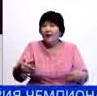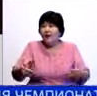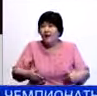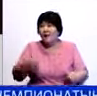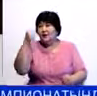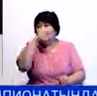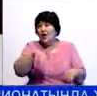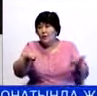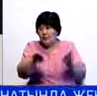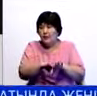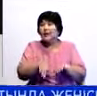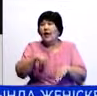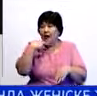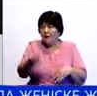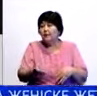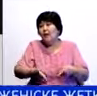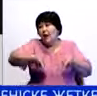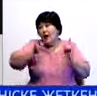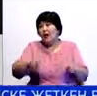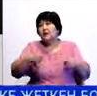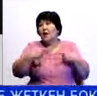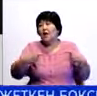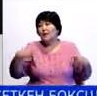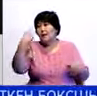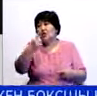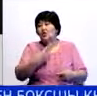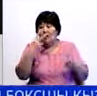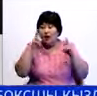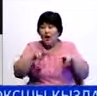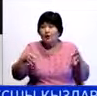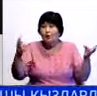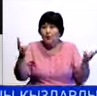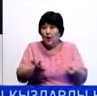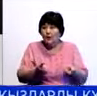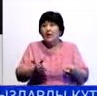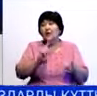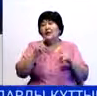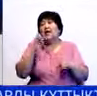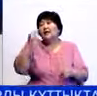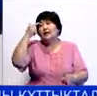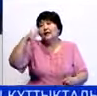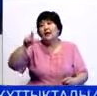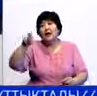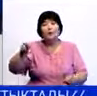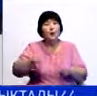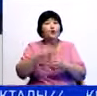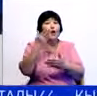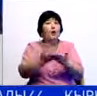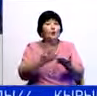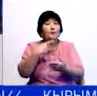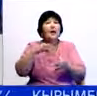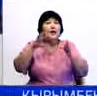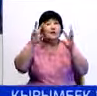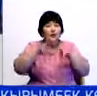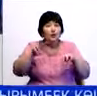ашаршылық жылдарын бірге долбарлаймыз. Ақиқатында әрбірін жеке дара қарастыруға жет. Жиында тарихшы ғалымдар осындай ұсыныс білдіріп,